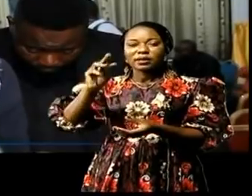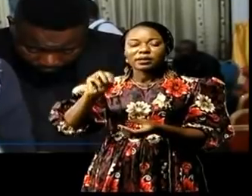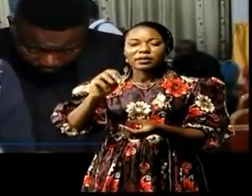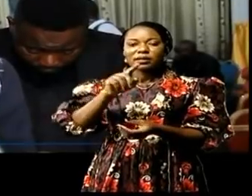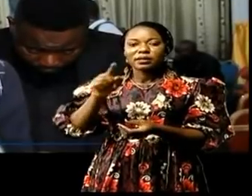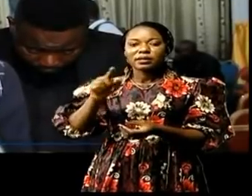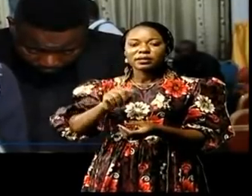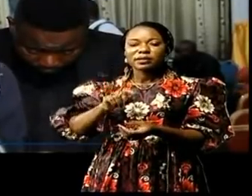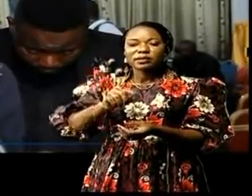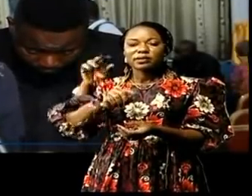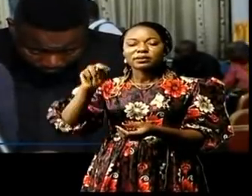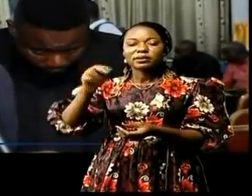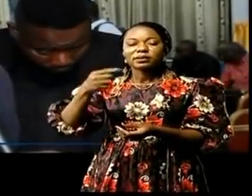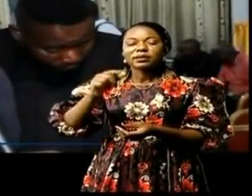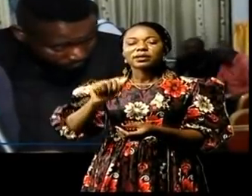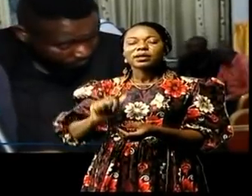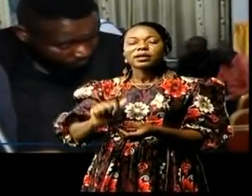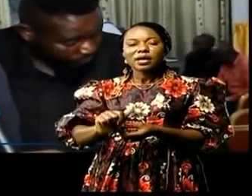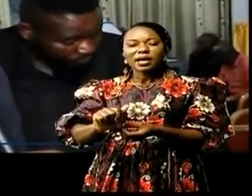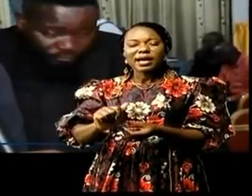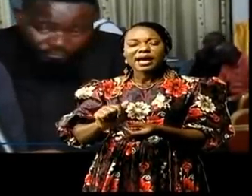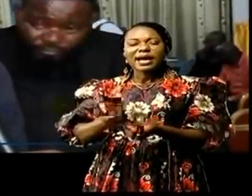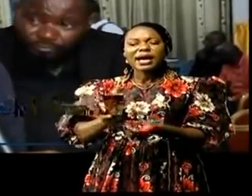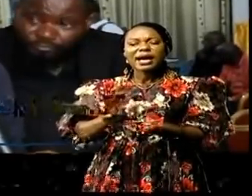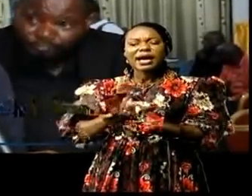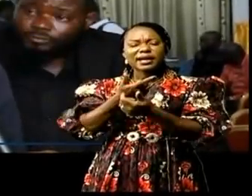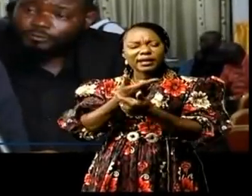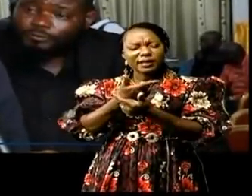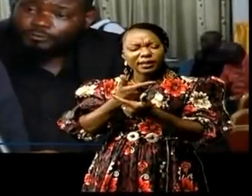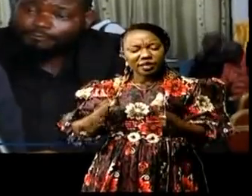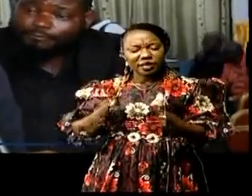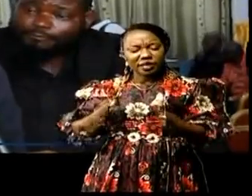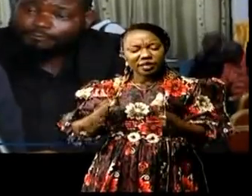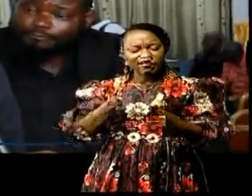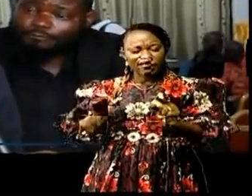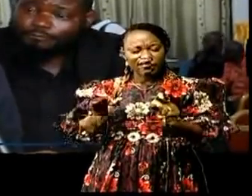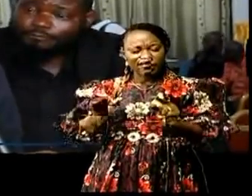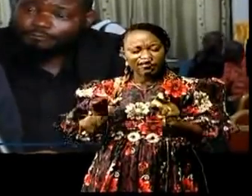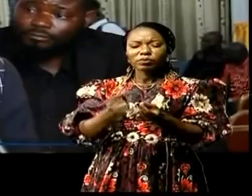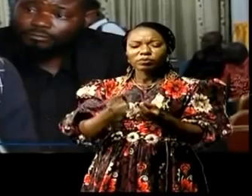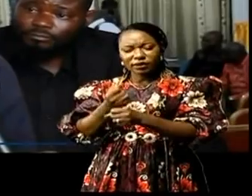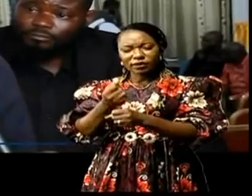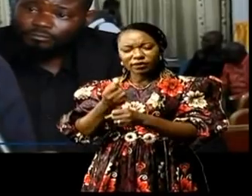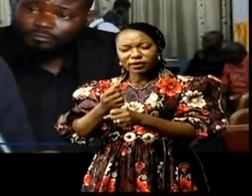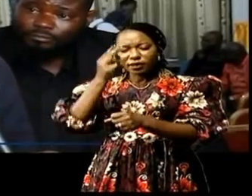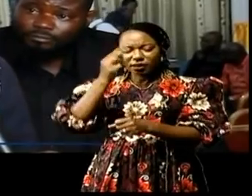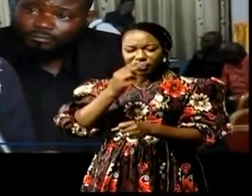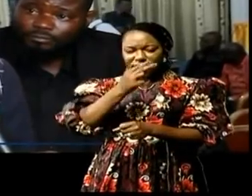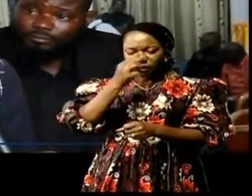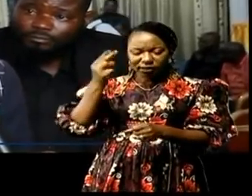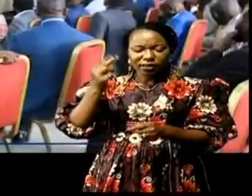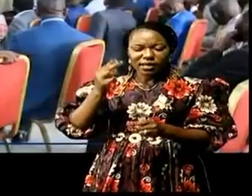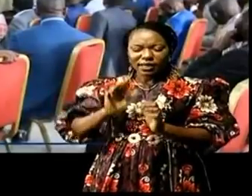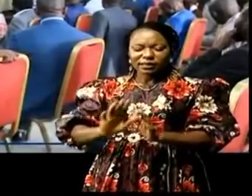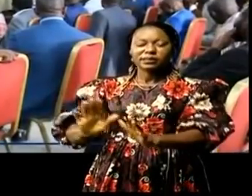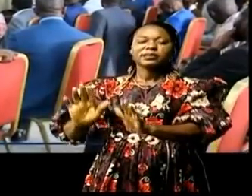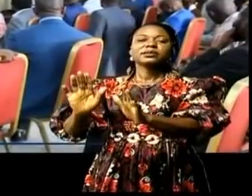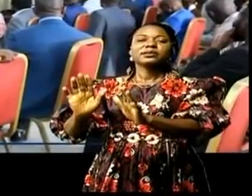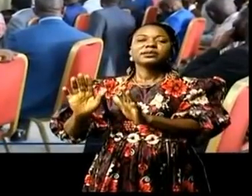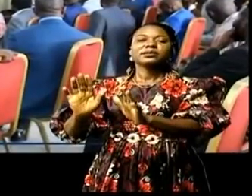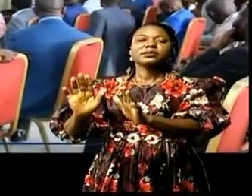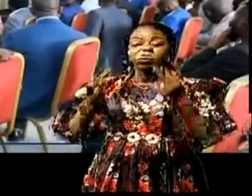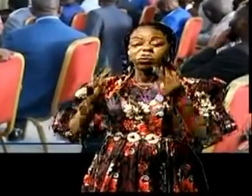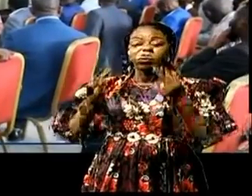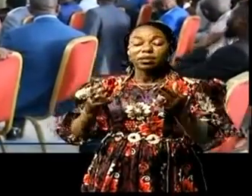engager l'Union et de laisser l'Union libre fonctionner sous la houlette de l'archevêque Lambalamba Léonard. Voilà un